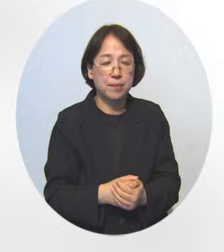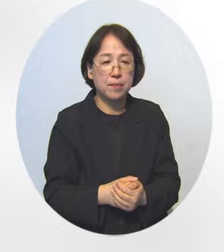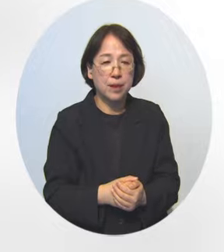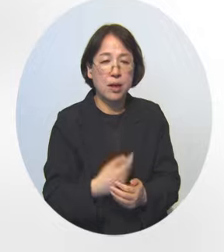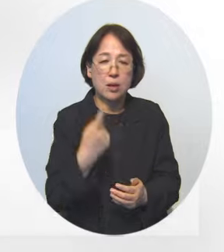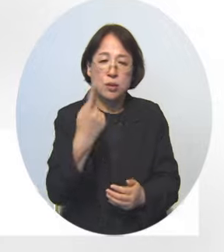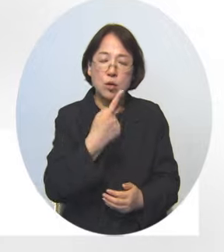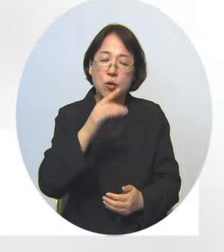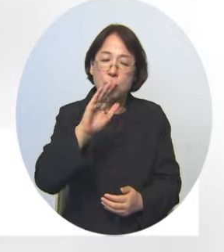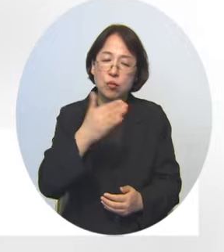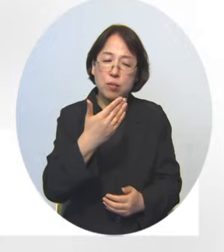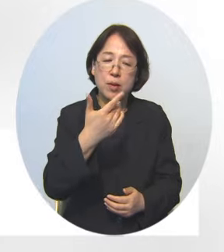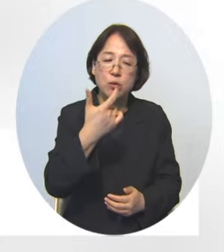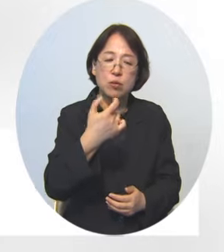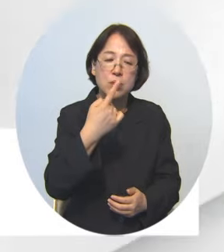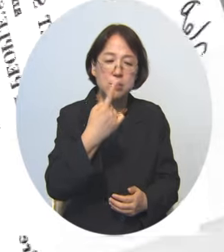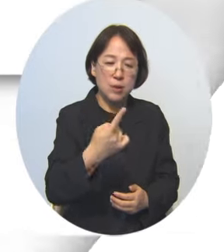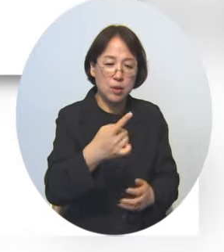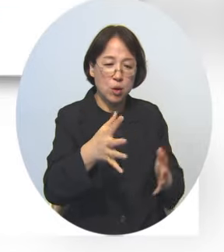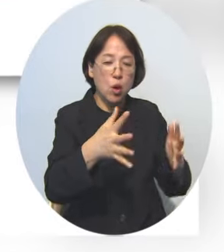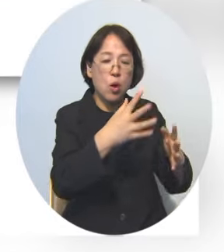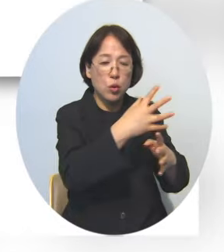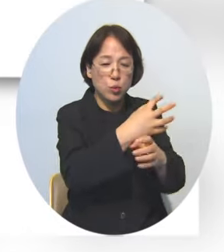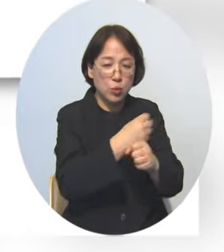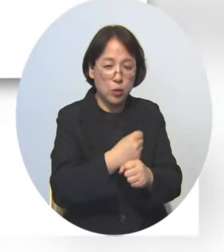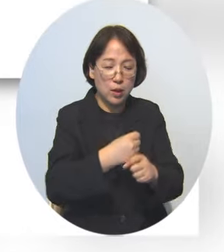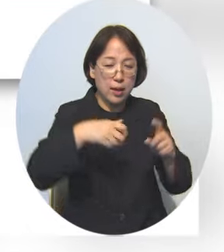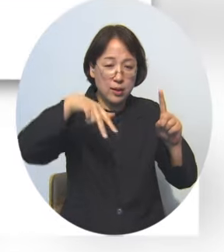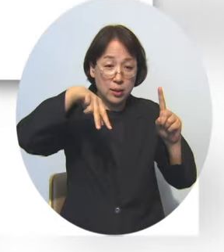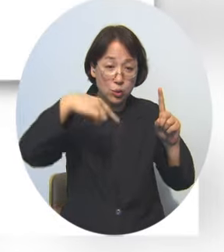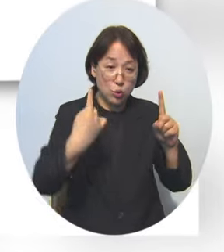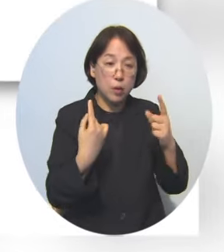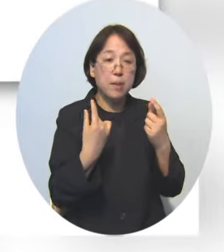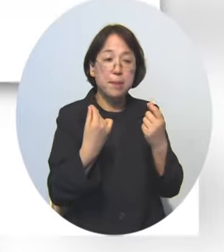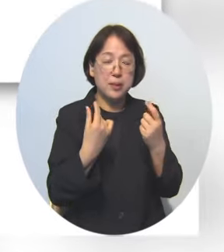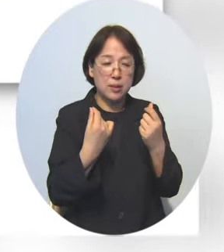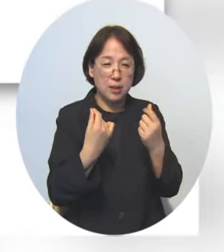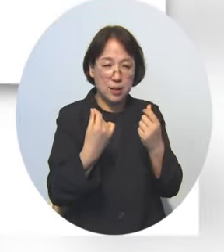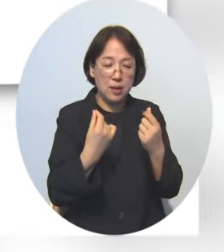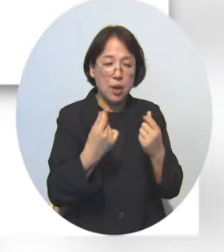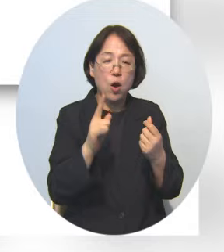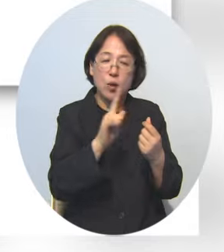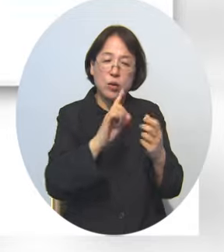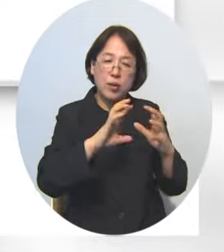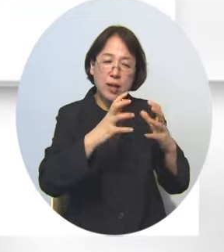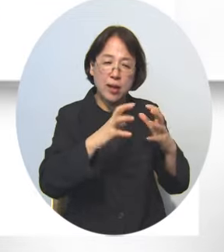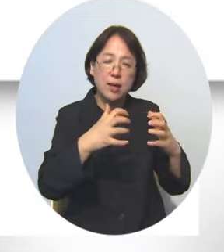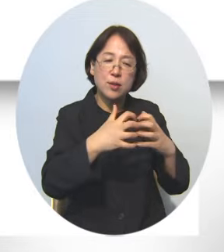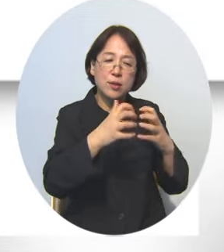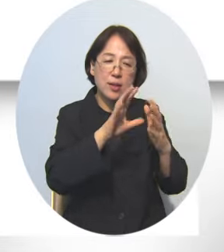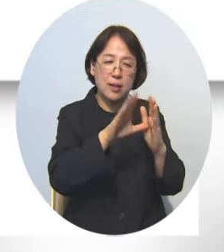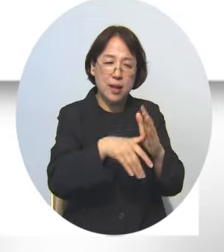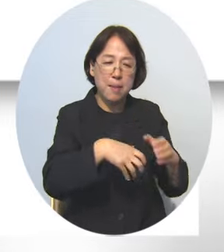1961년 조소동맹 조약 1조, 최악 일방이 어떠한 국가로부터 전쟁 상태에 처하게 되는 경우 지체 없이 온갖